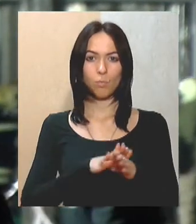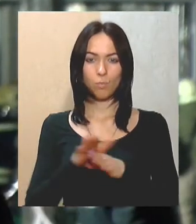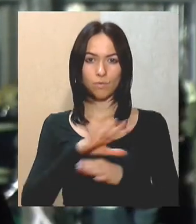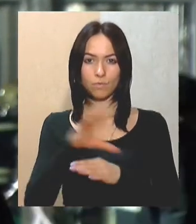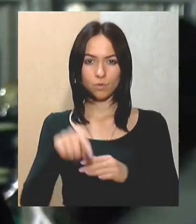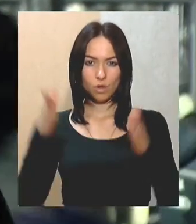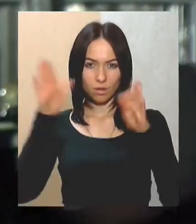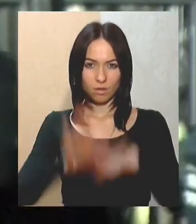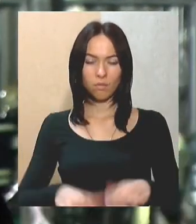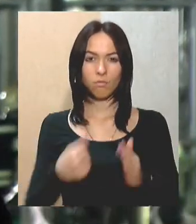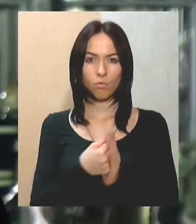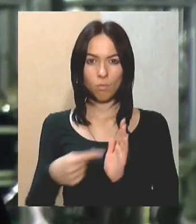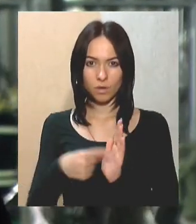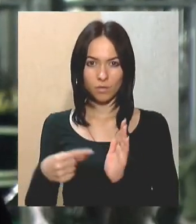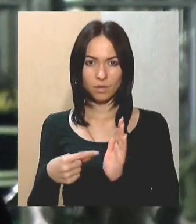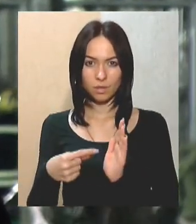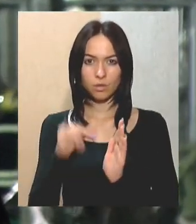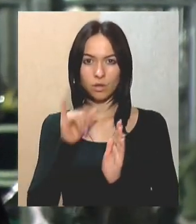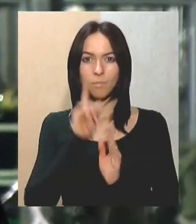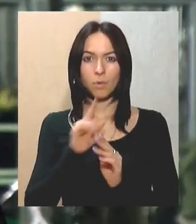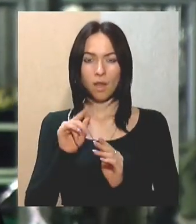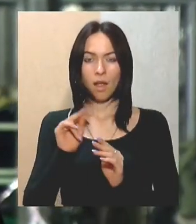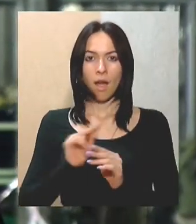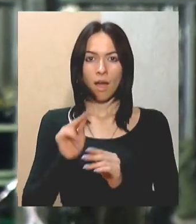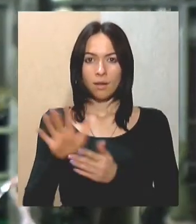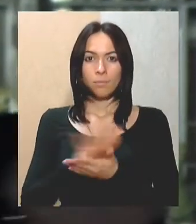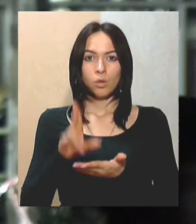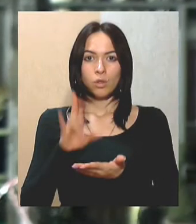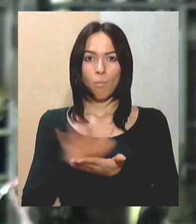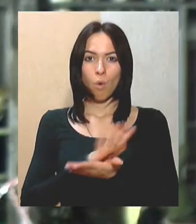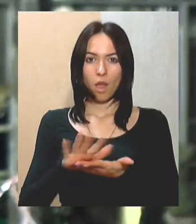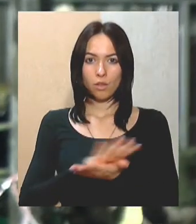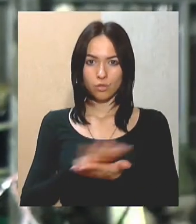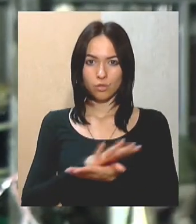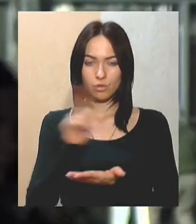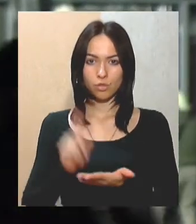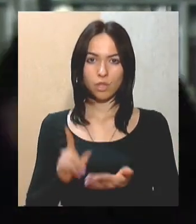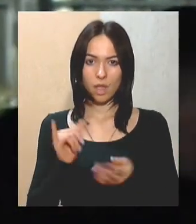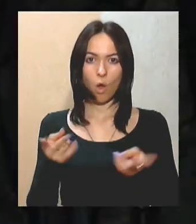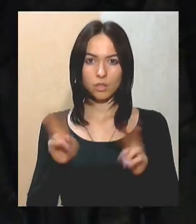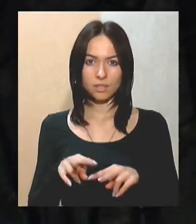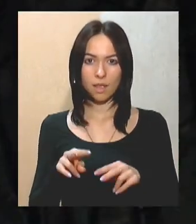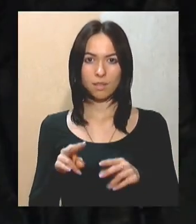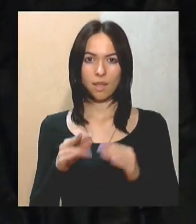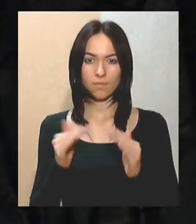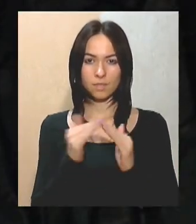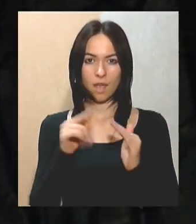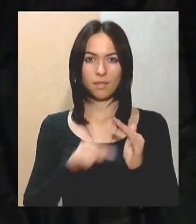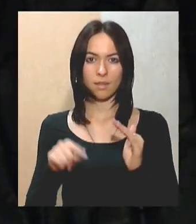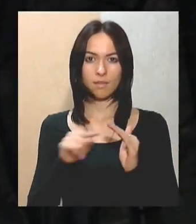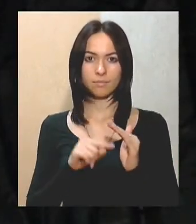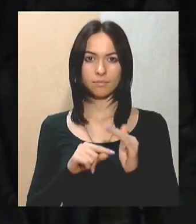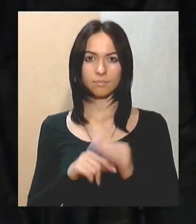першого етажа. Ведуться роботи по розчистці обломків і остатків здання. Надія Глушкова,